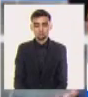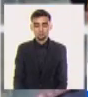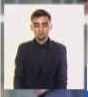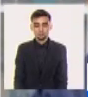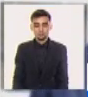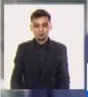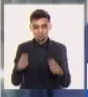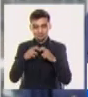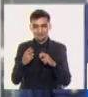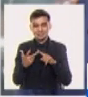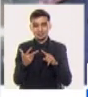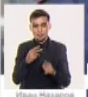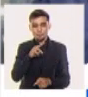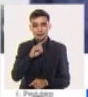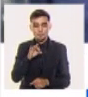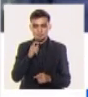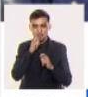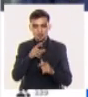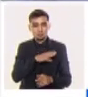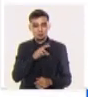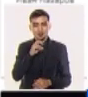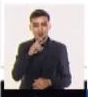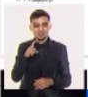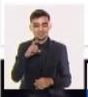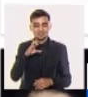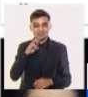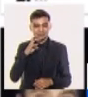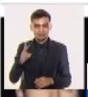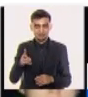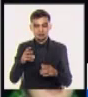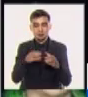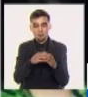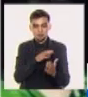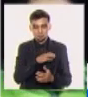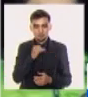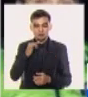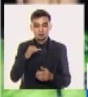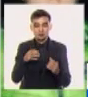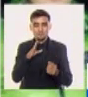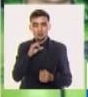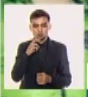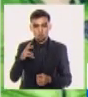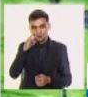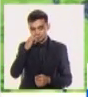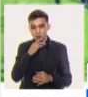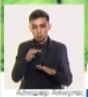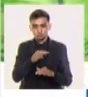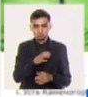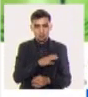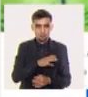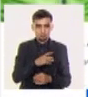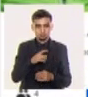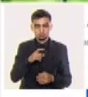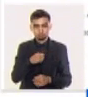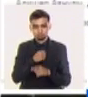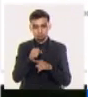Проведение уже третьей по счету премии «СГ Жерек» от компании «Казцинк» еще раз доказало – Восточно-Казахстанская область богата героями. Самые обычные люди,